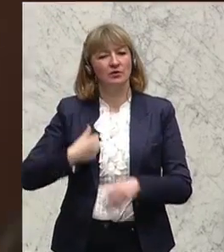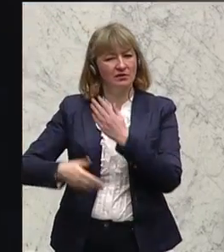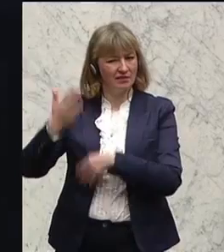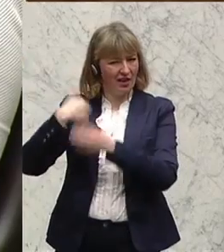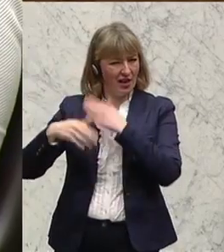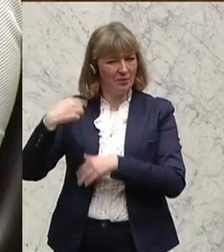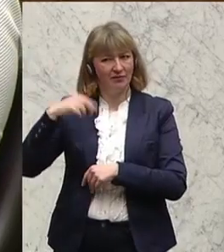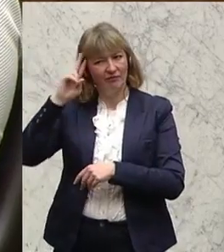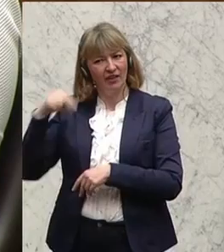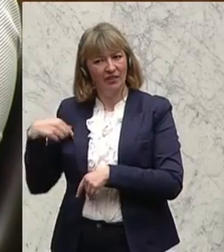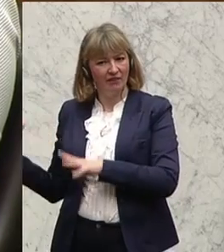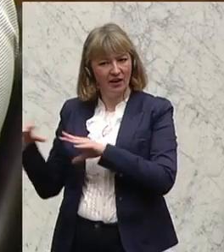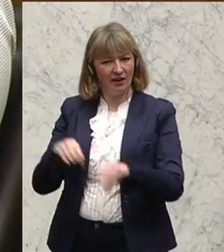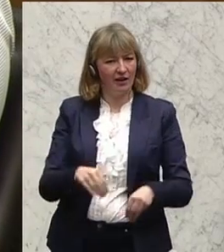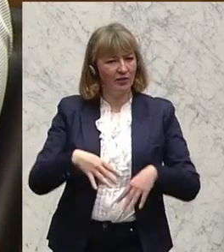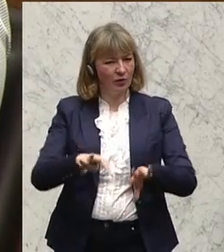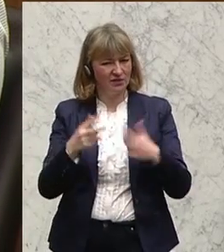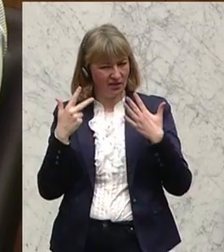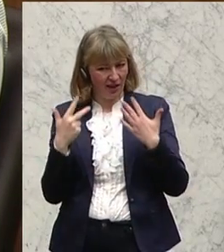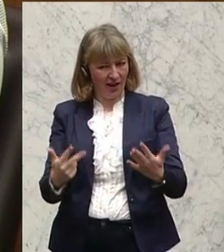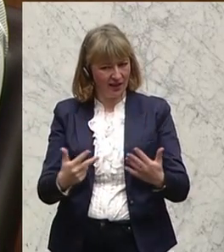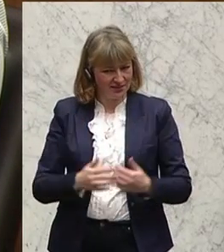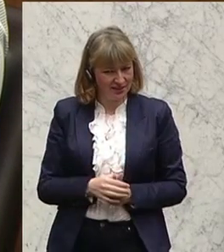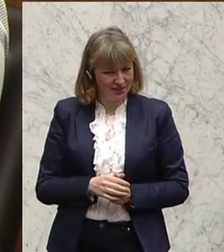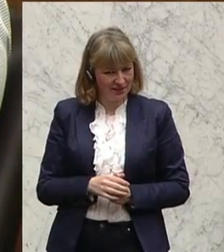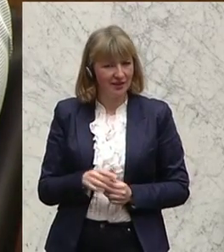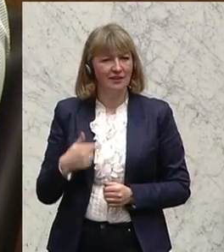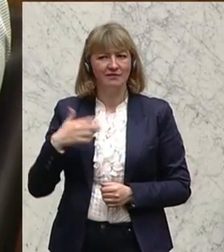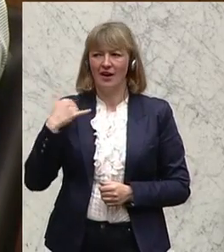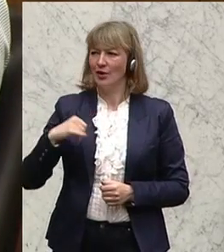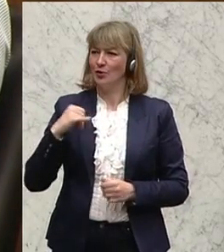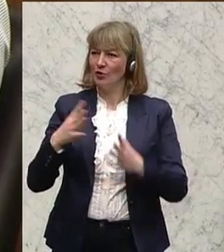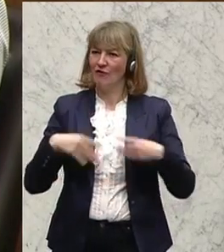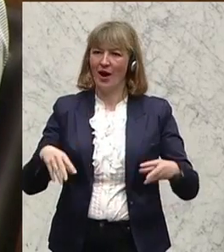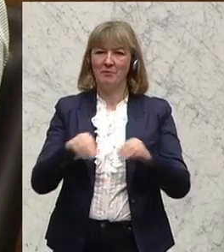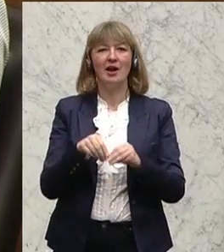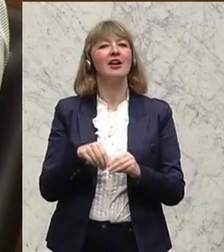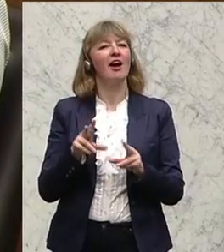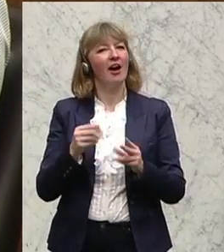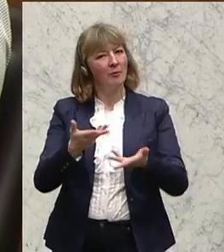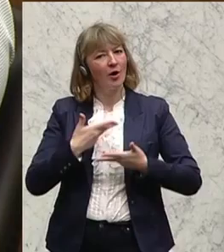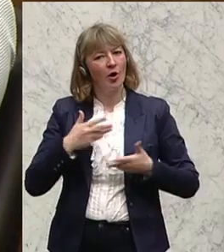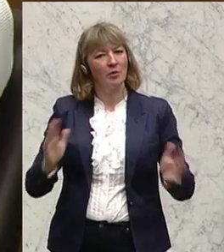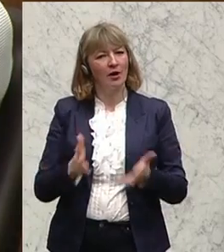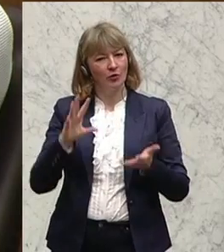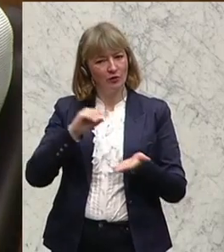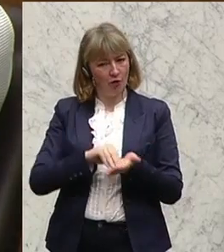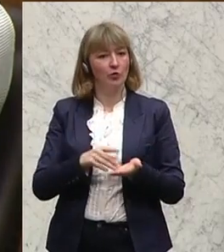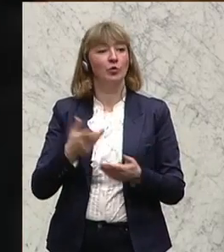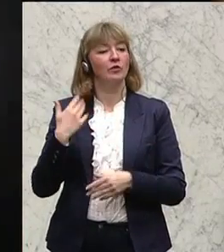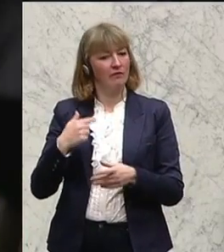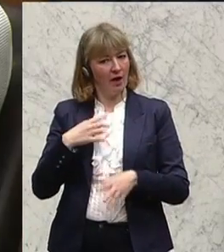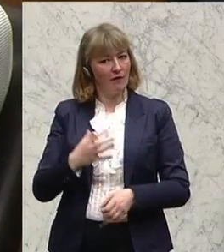ich nach Wien gezogen bin im Jahr 1980, haben wir als Jungfamilie eine geförderte Wohnung bekommen. Damals gab es sogar eine Zeit